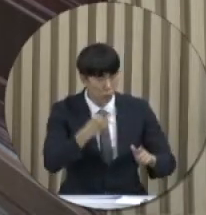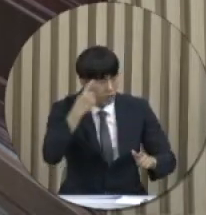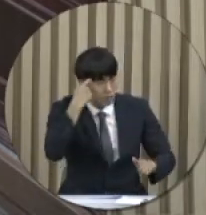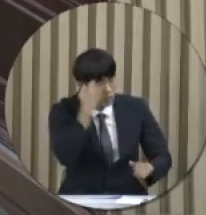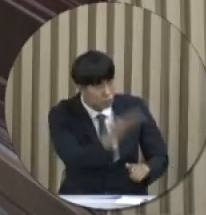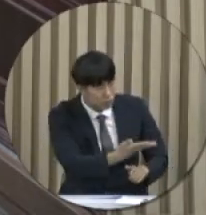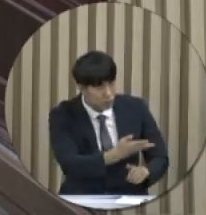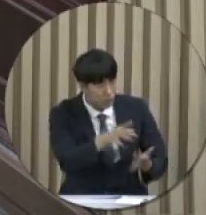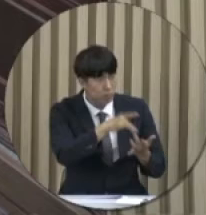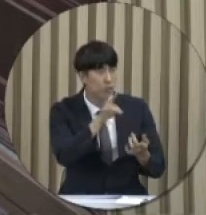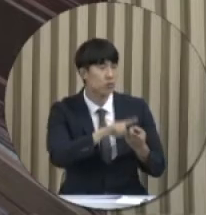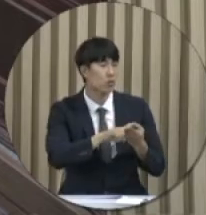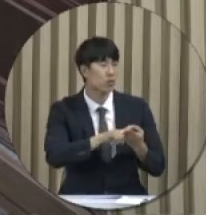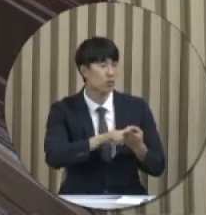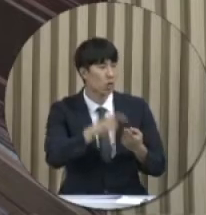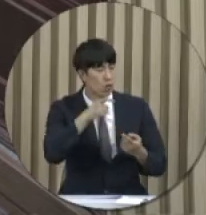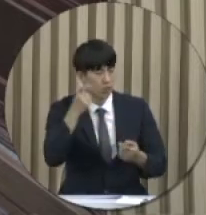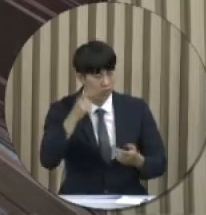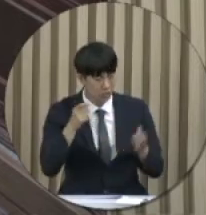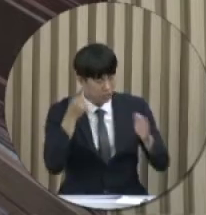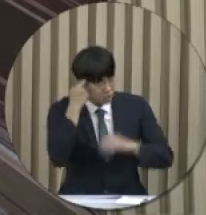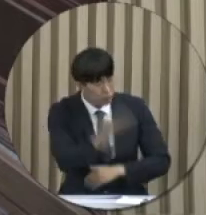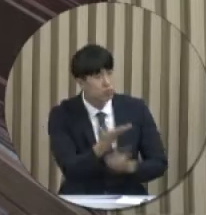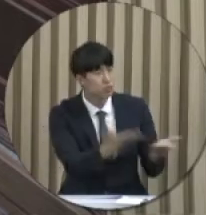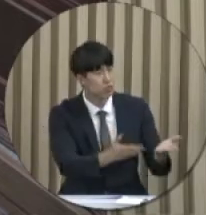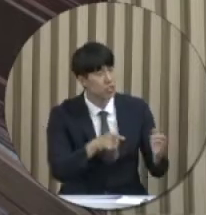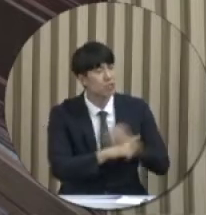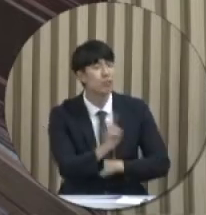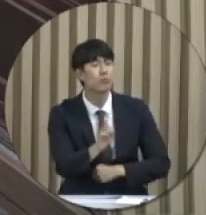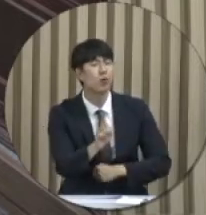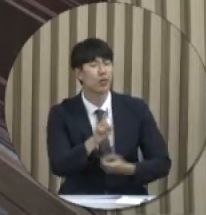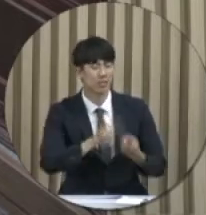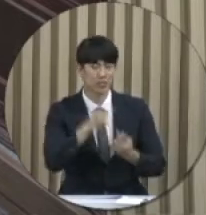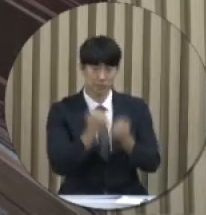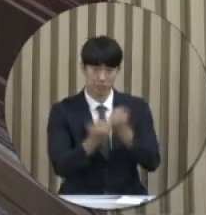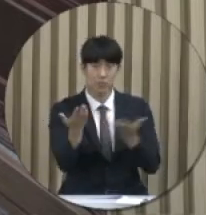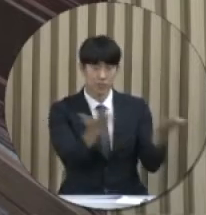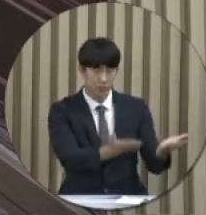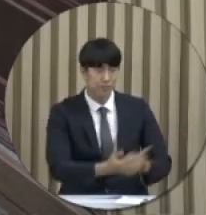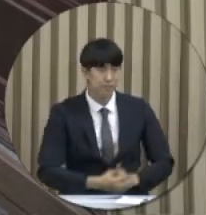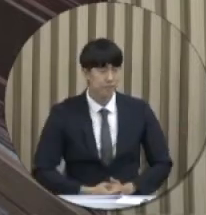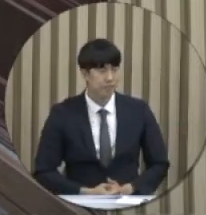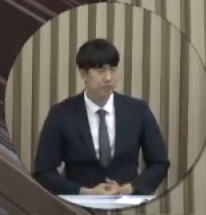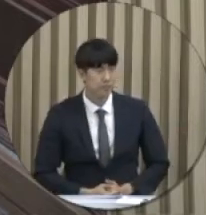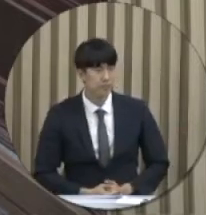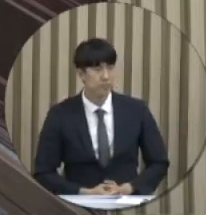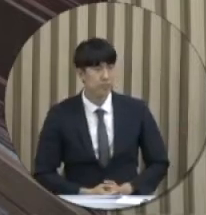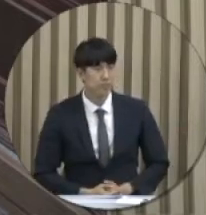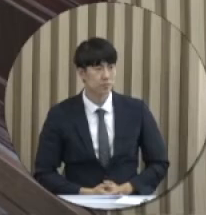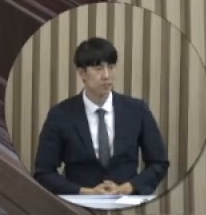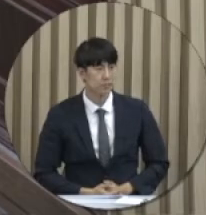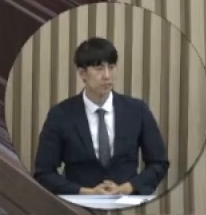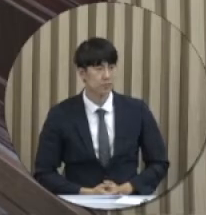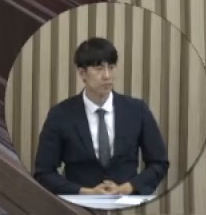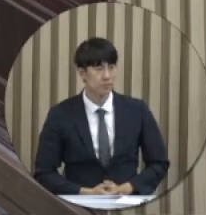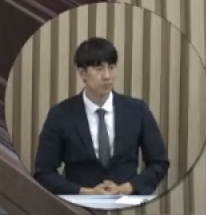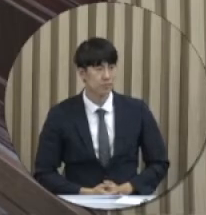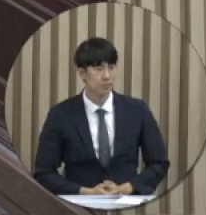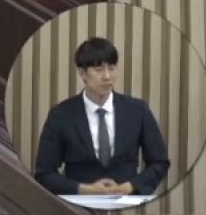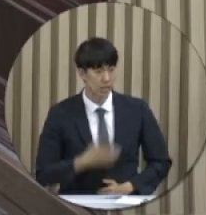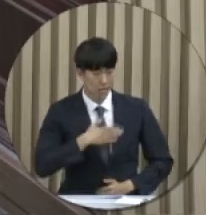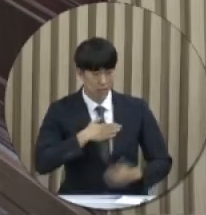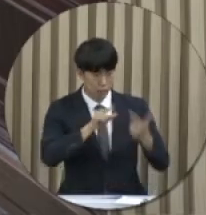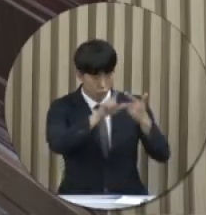선택을 했는지에 대한 부분부터 말씀을 좀 드려야 될것 같습니다. 말씀드리기 전에 그 제가